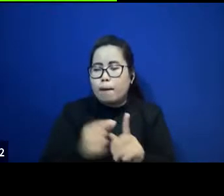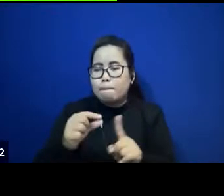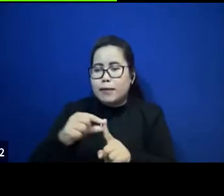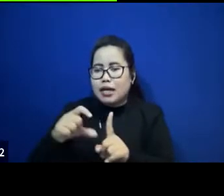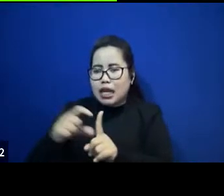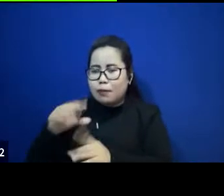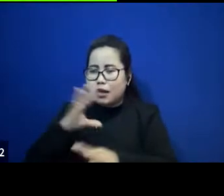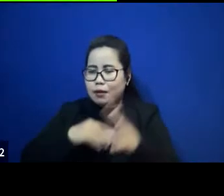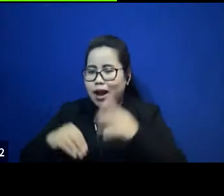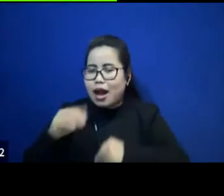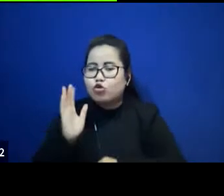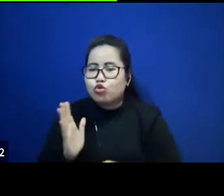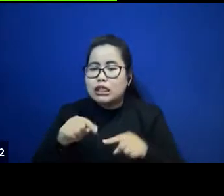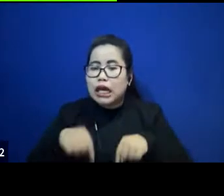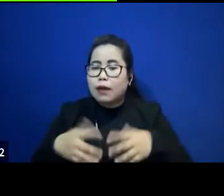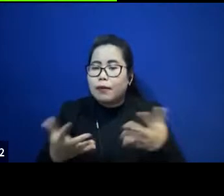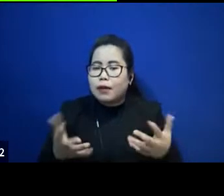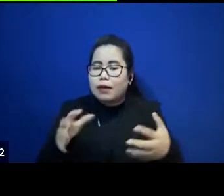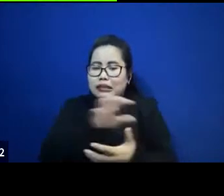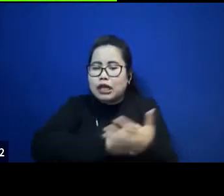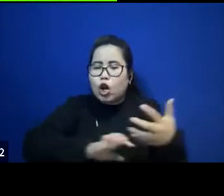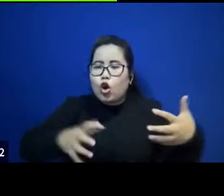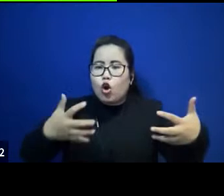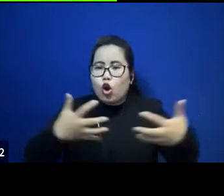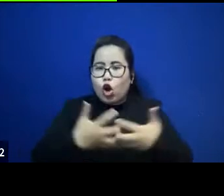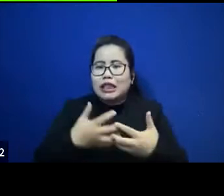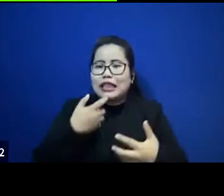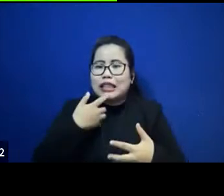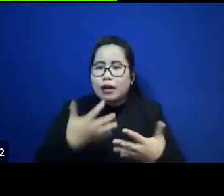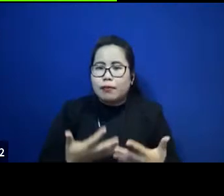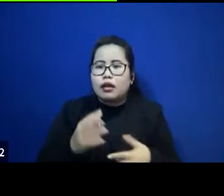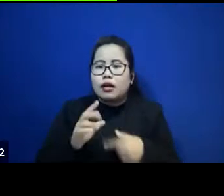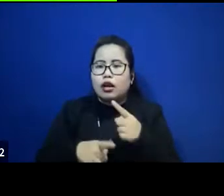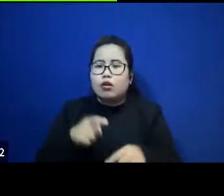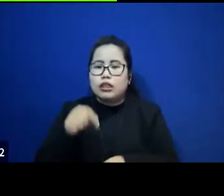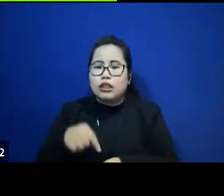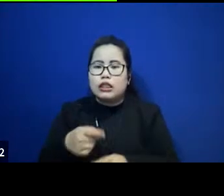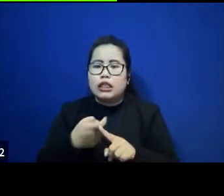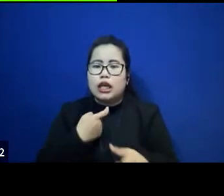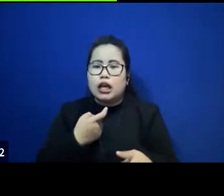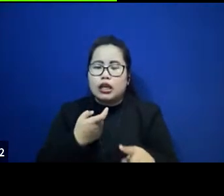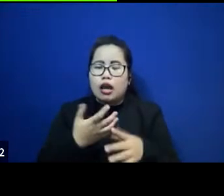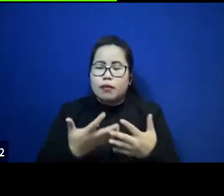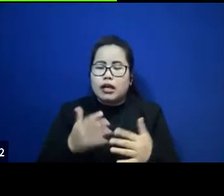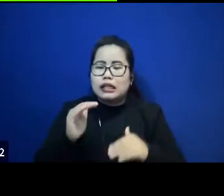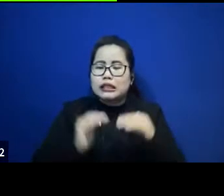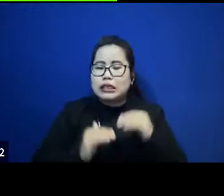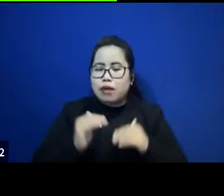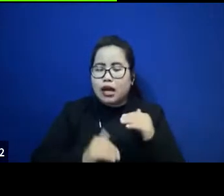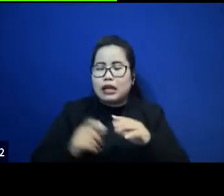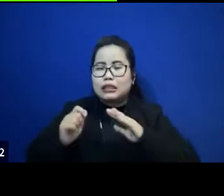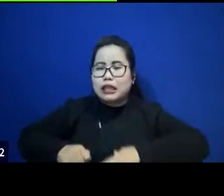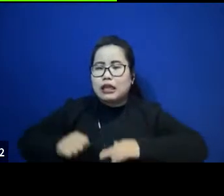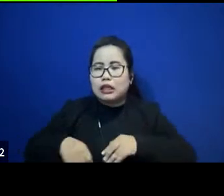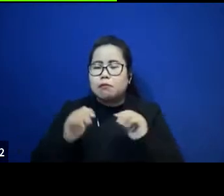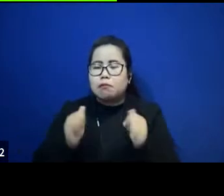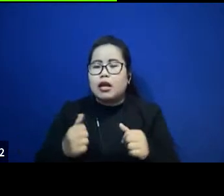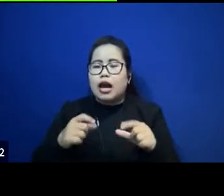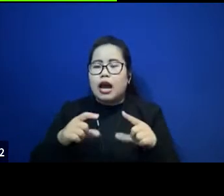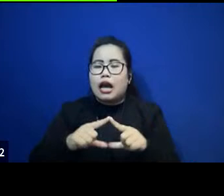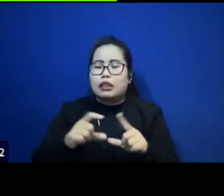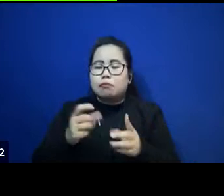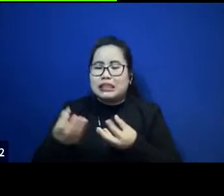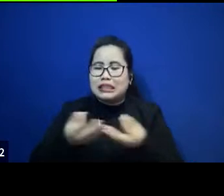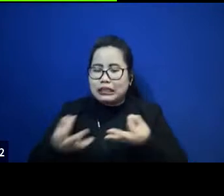sekarang tinggal sinkronisasi itu adalah undang-undang yang nanti akan menjaga keseimbangan sangsinya ada sanksi administratif